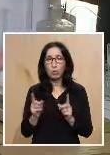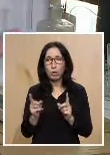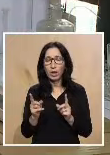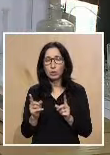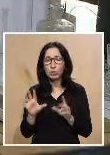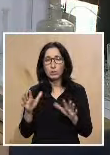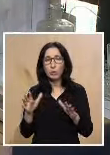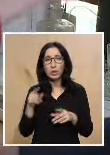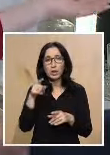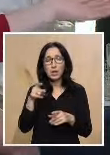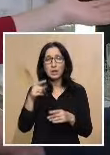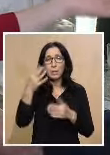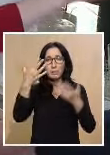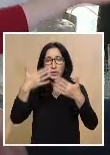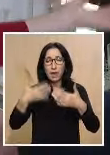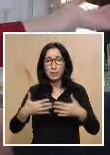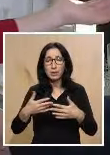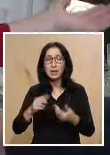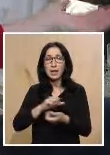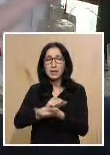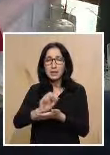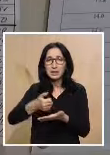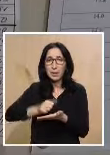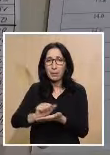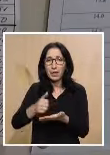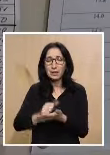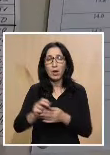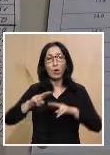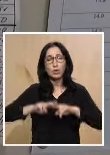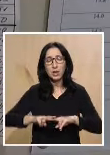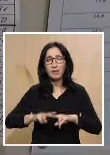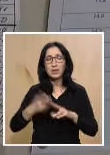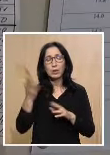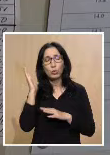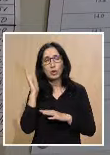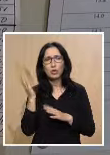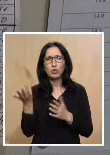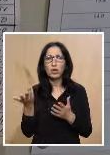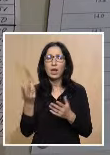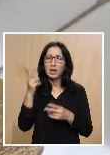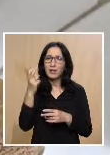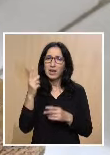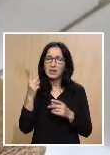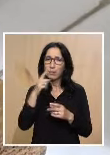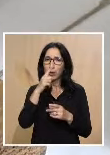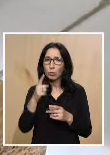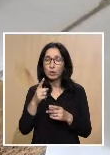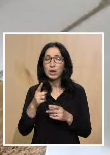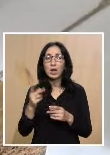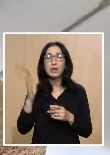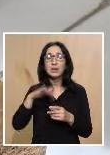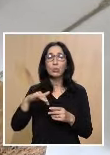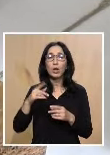което според тези таблици се замесва, оставя се да отлежи 20 минути, след което